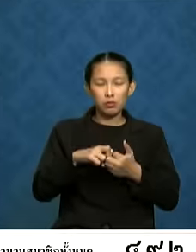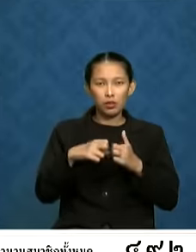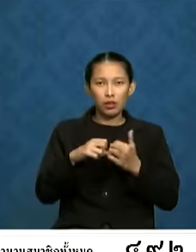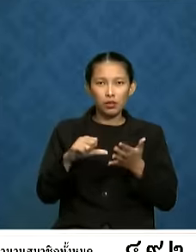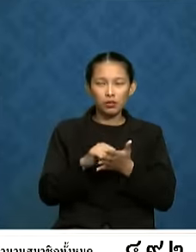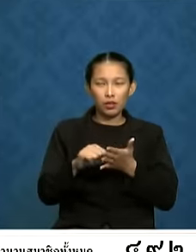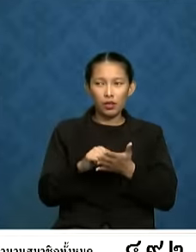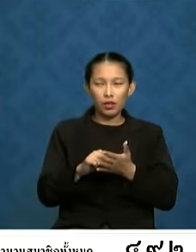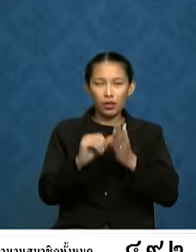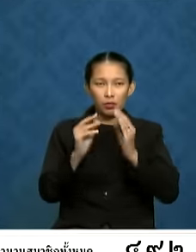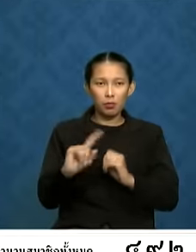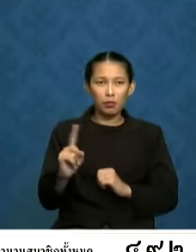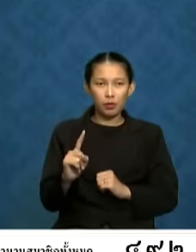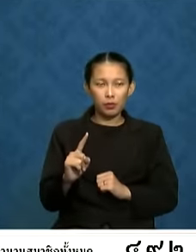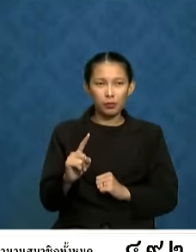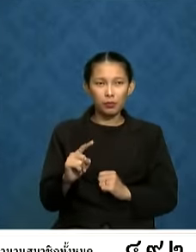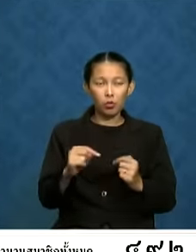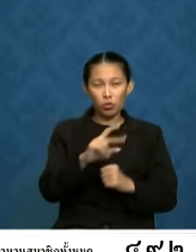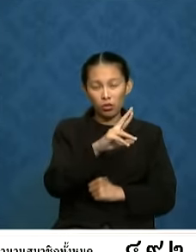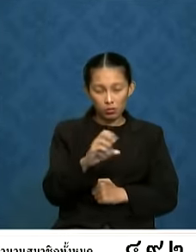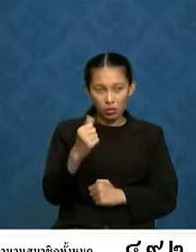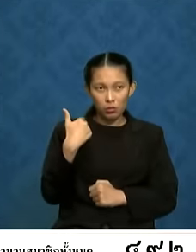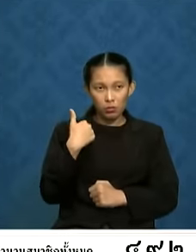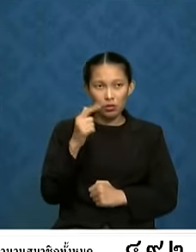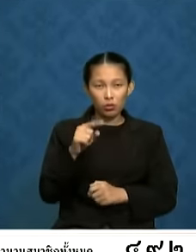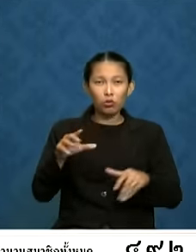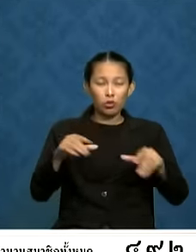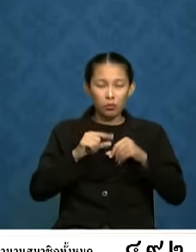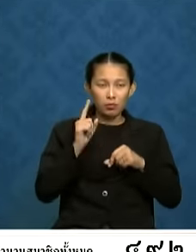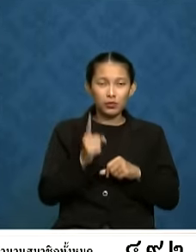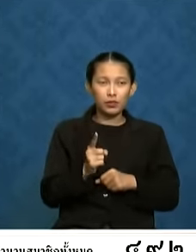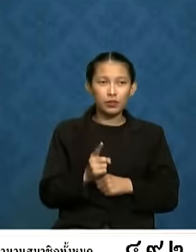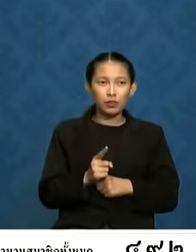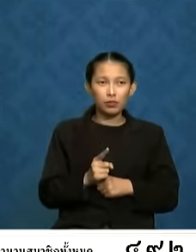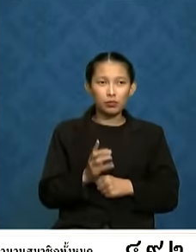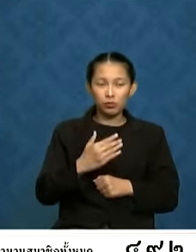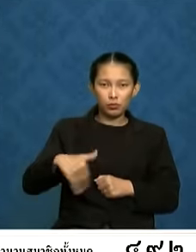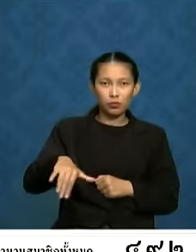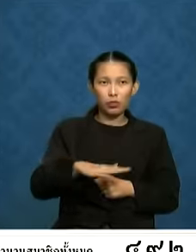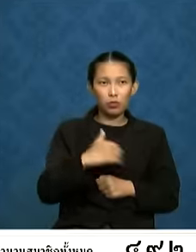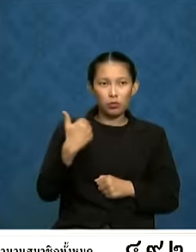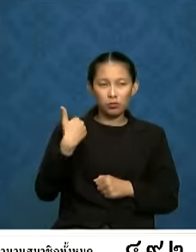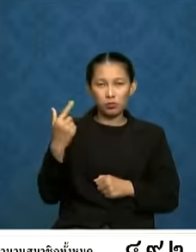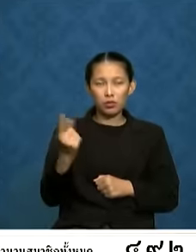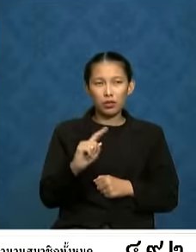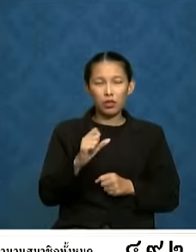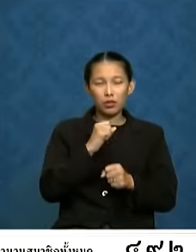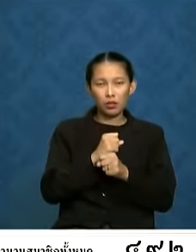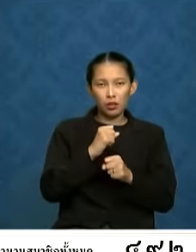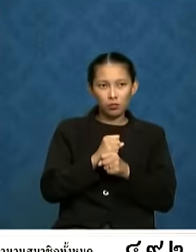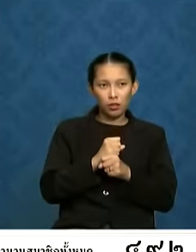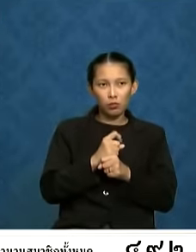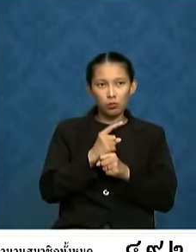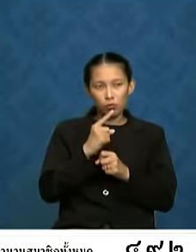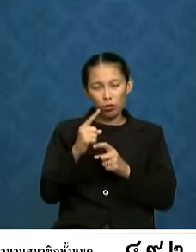บ้านเมืองโดยใช้กลไกสภาหรือไม่ท่านต้องยอมรับความเป็นจริงว่าทุกครั้งที่มันมีการดำเนินคดีด้วยข้อ